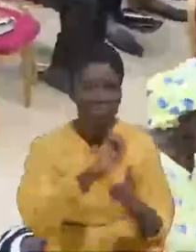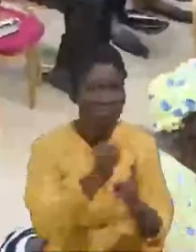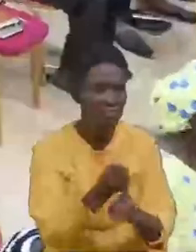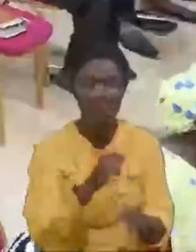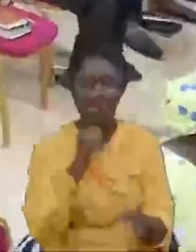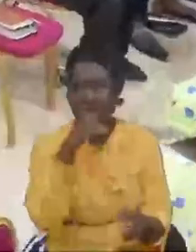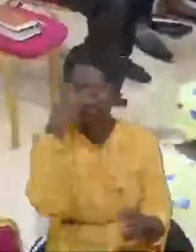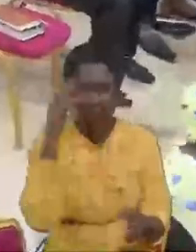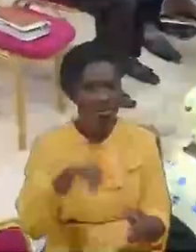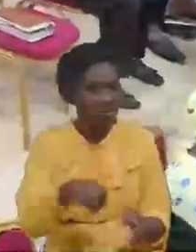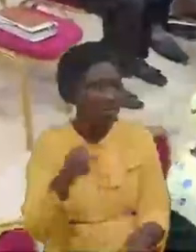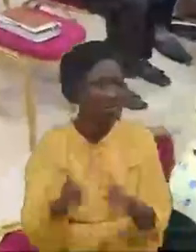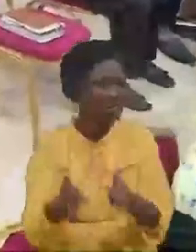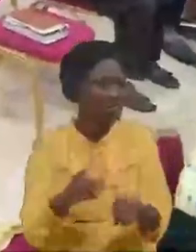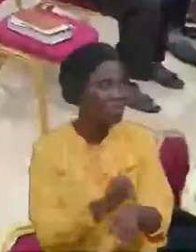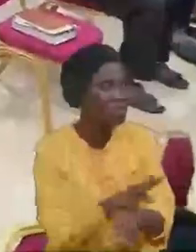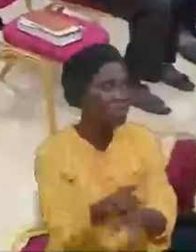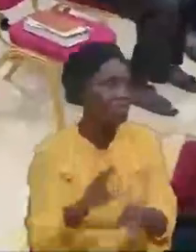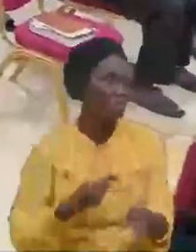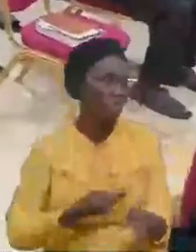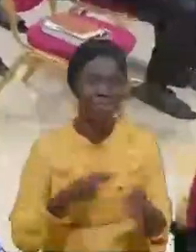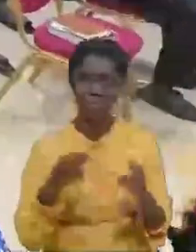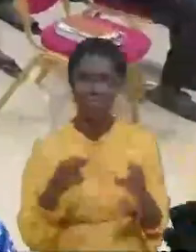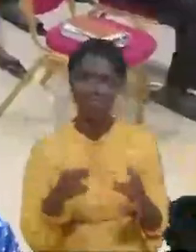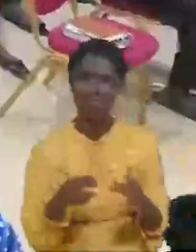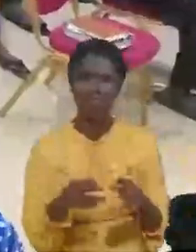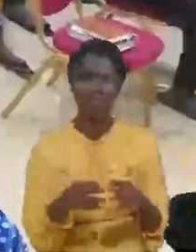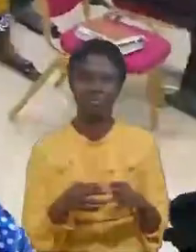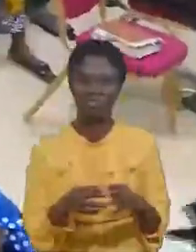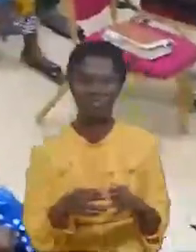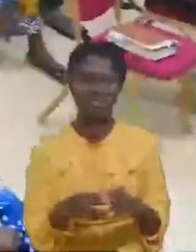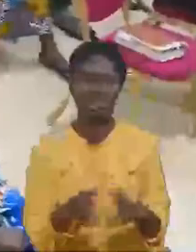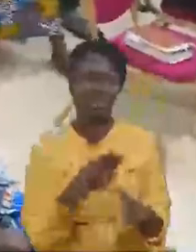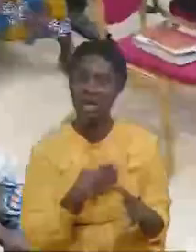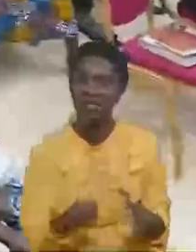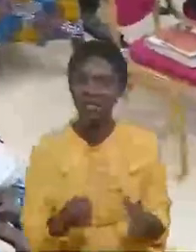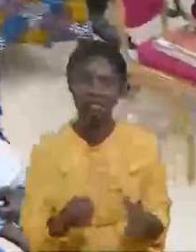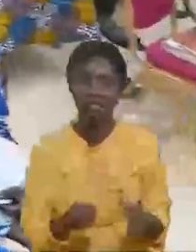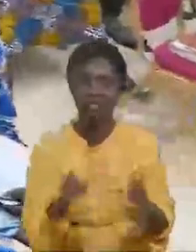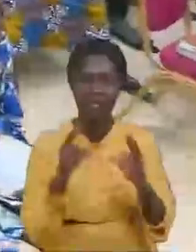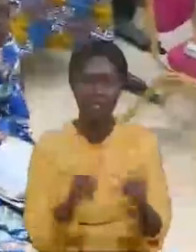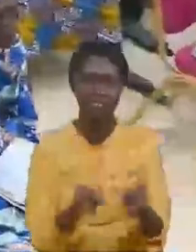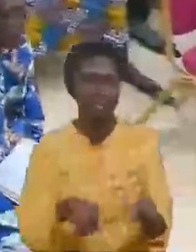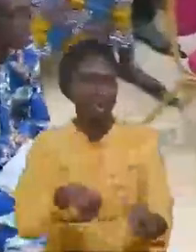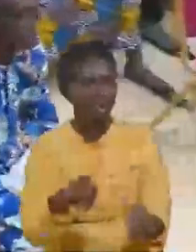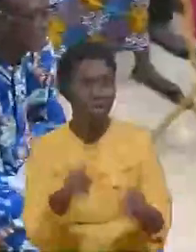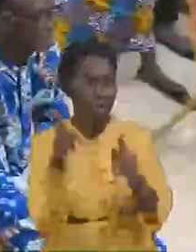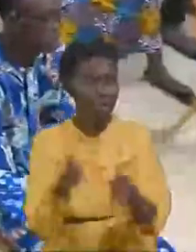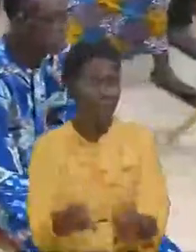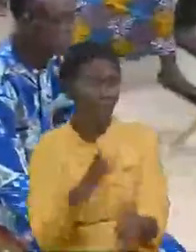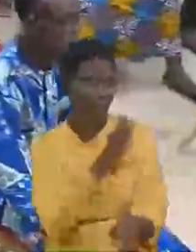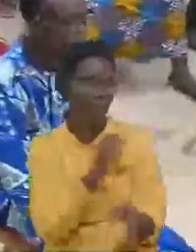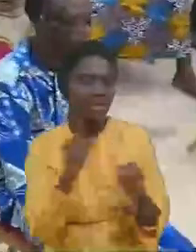chair et de nos pensées, pas l'environnement, ce n'est pas les autres, ce n'est pas le caractère d'une autre